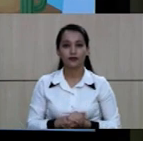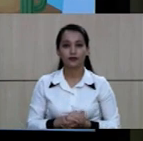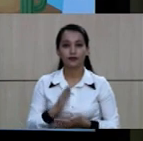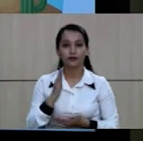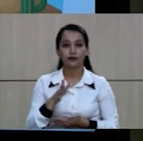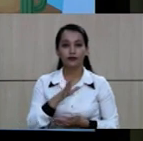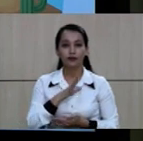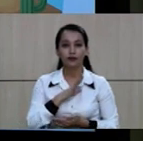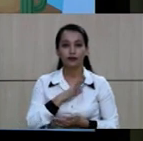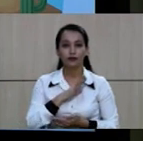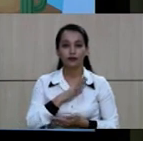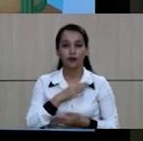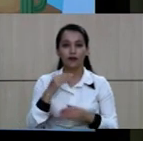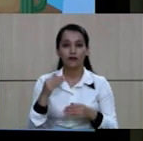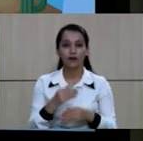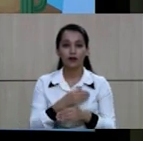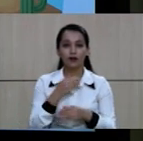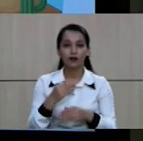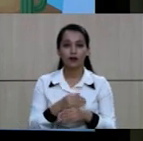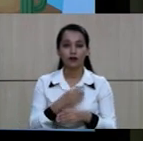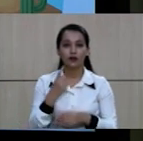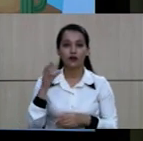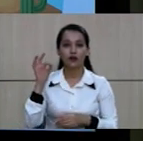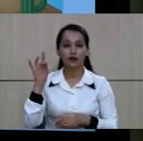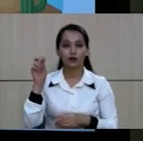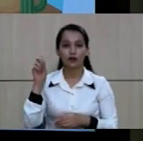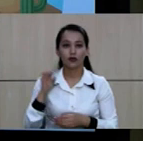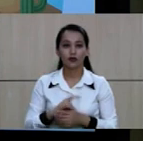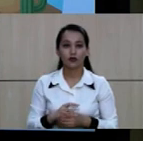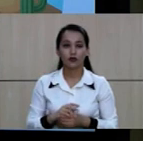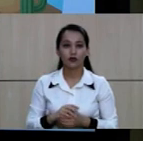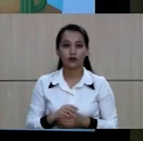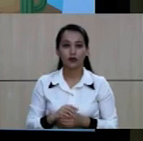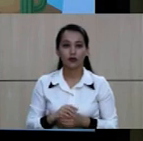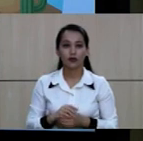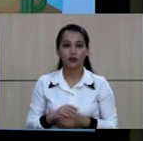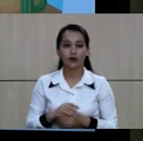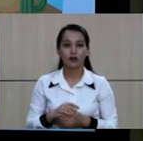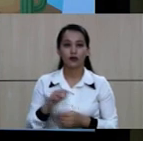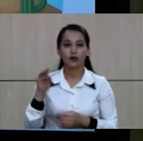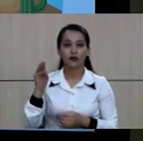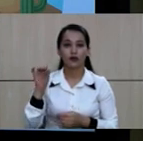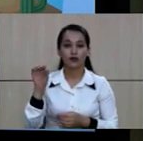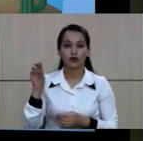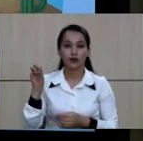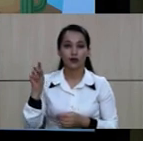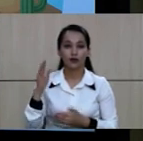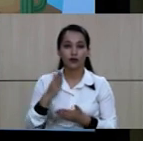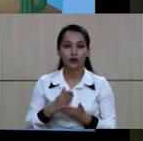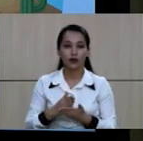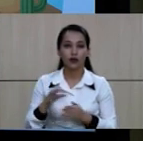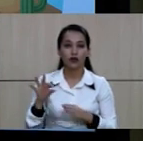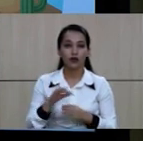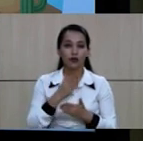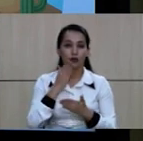edi Farg'onada bir sorbon. Tevasi bor edi, tug'ib nogahon. Ahli ayoli ana